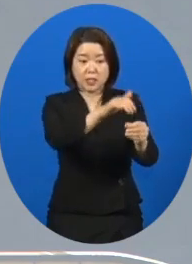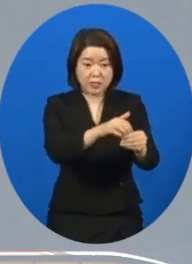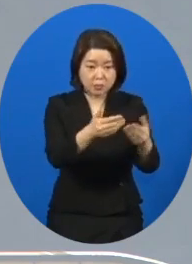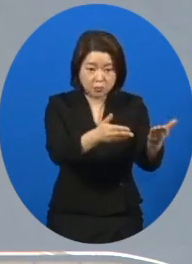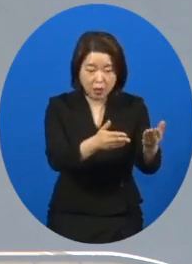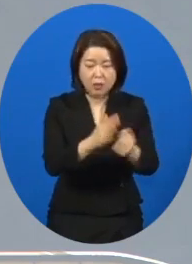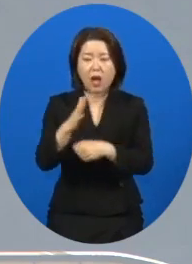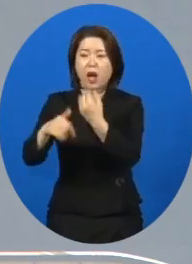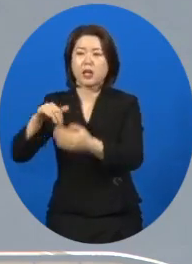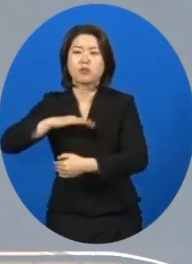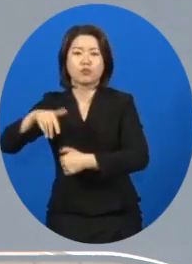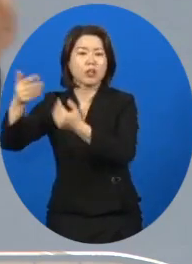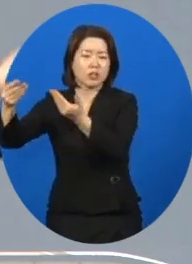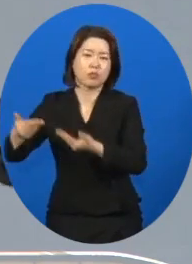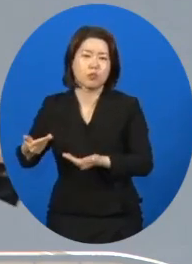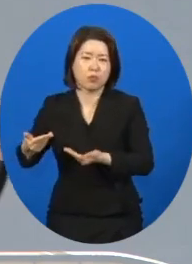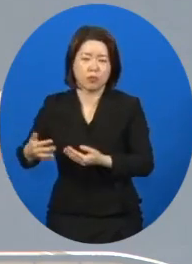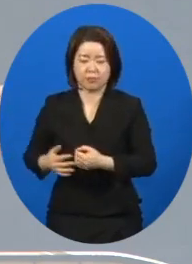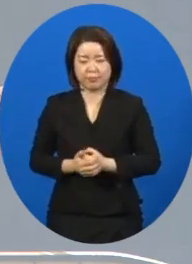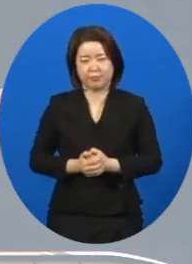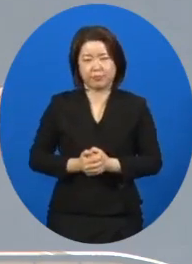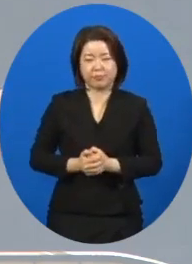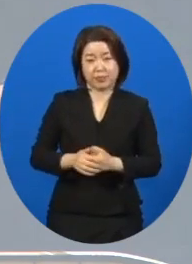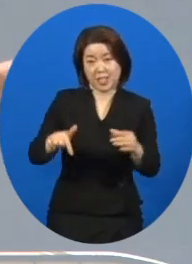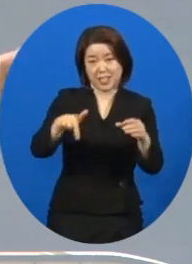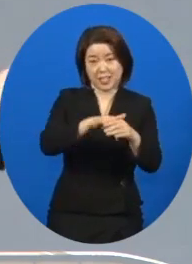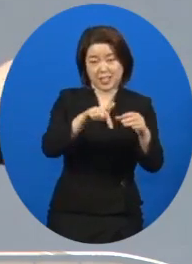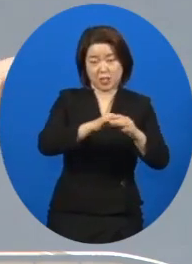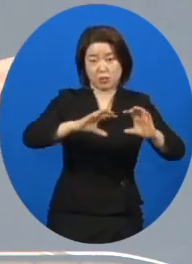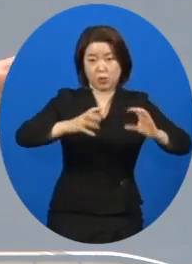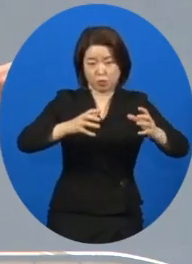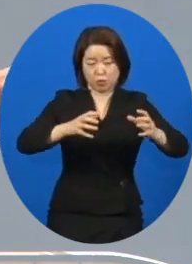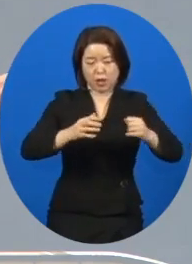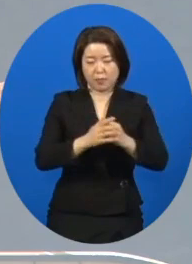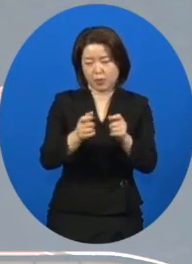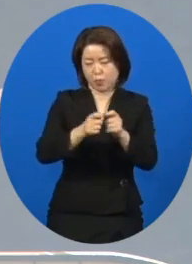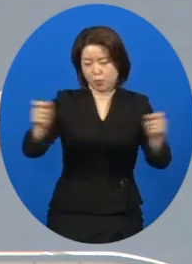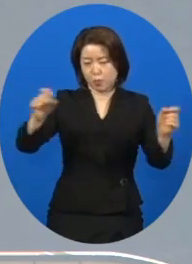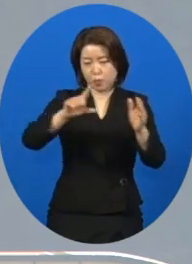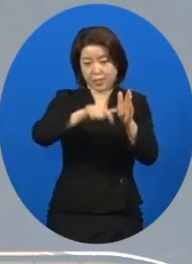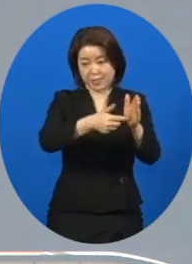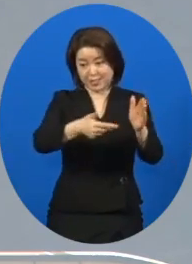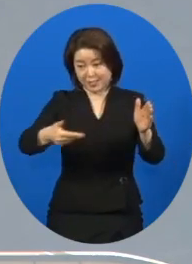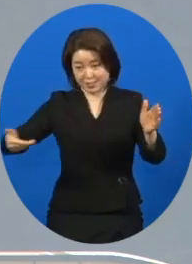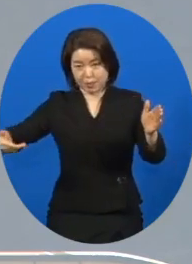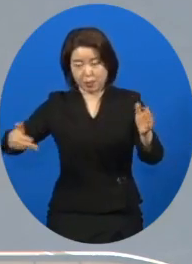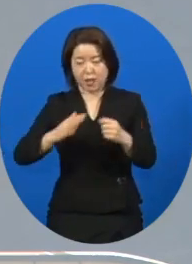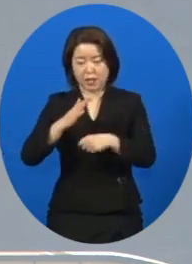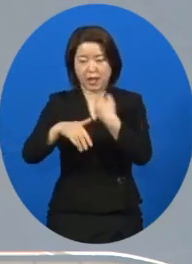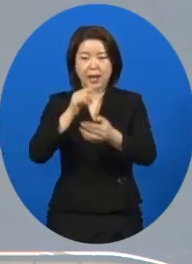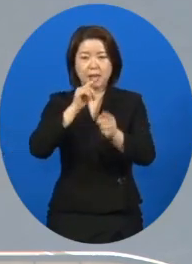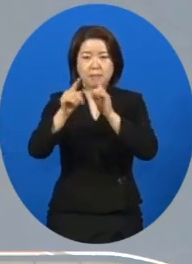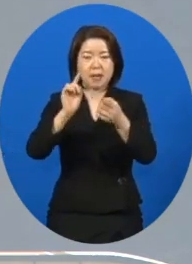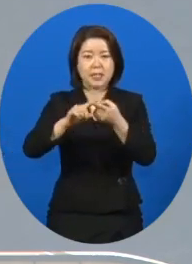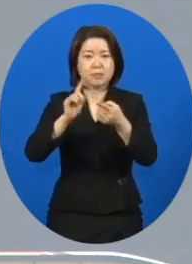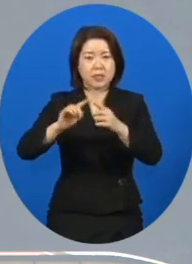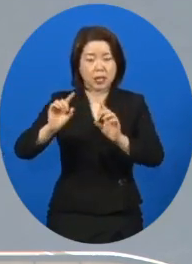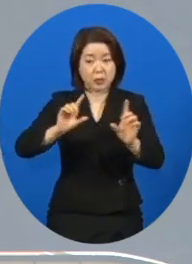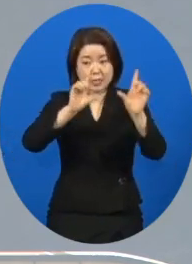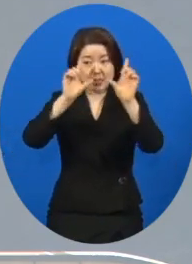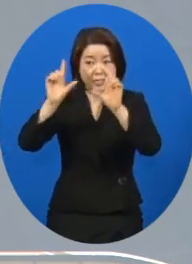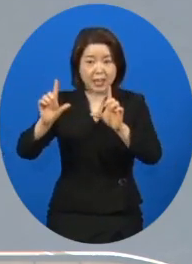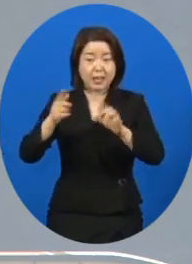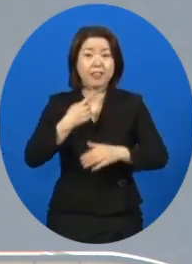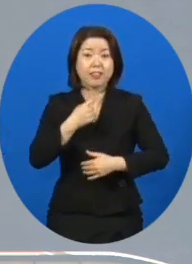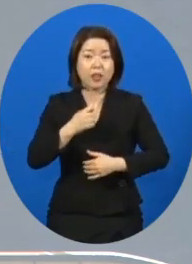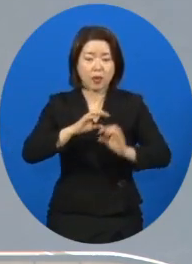주시는 거죠. 기독교 국가들 그 오랜 세월 동안 하나님의 말씀대로 살아본 나라들은